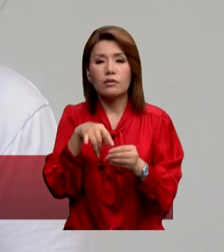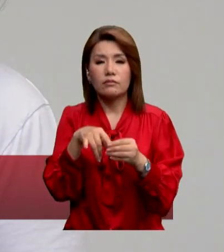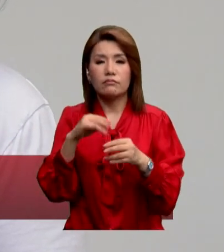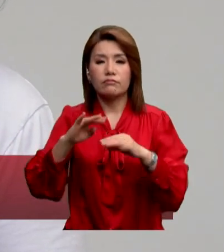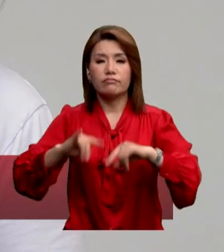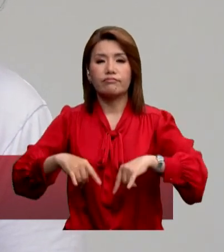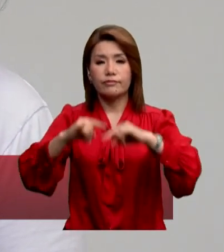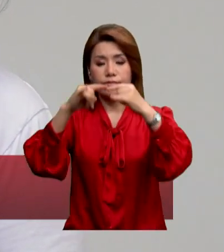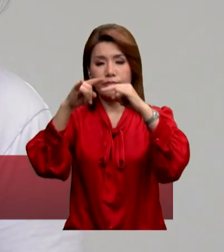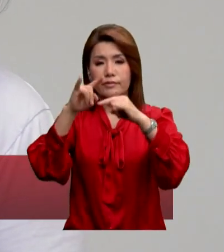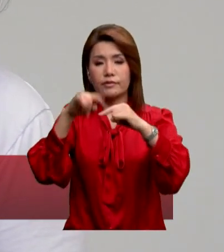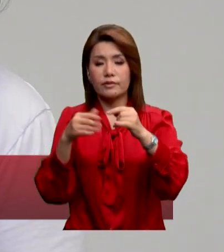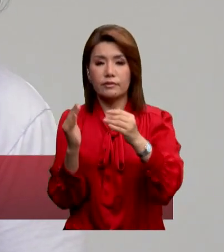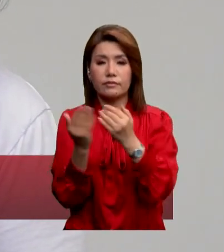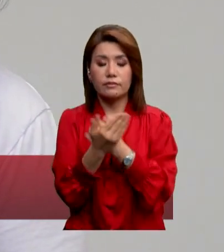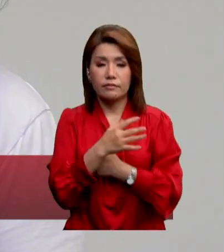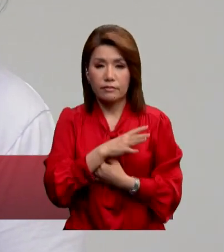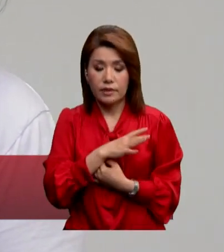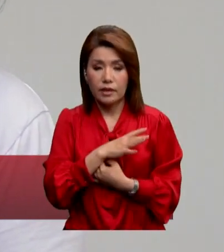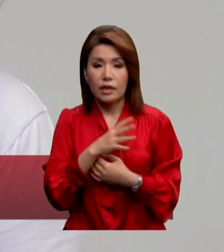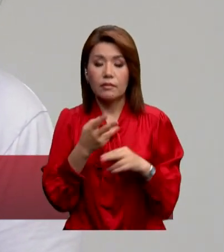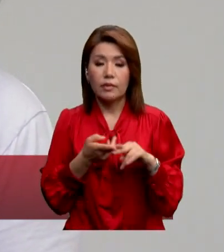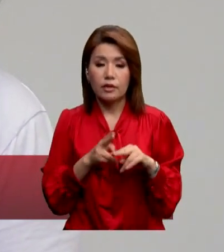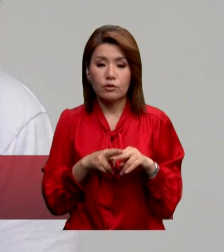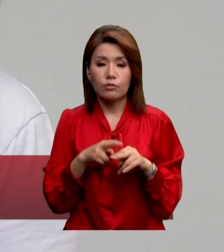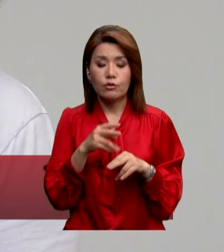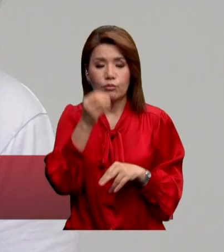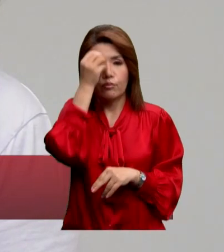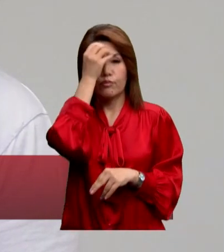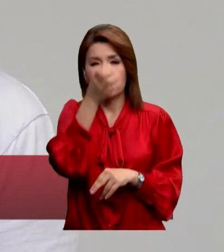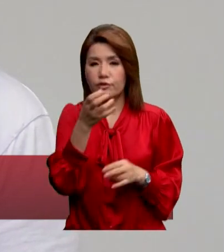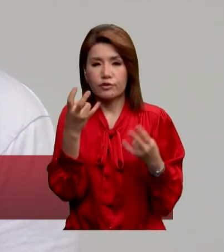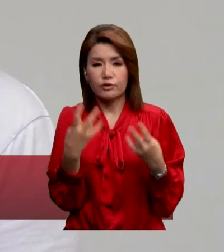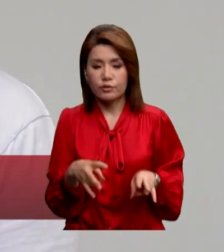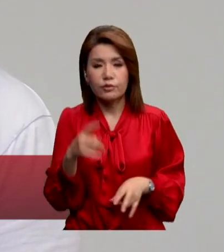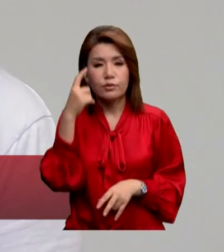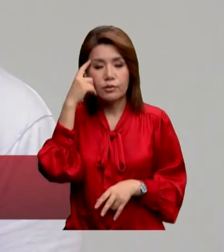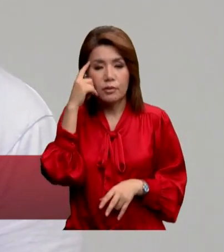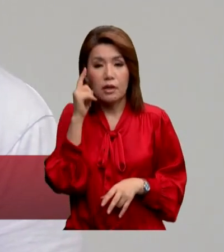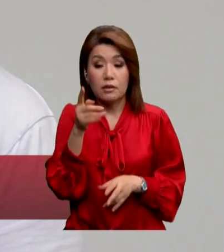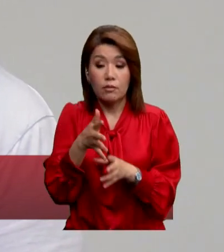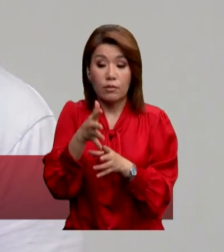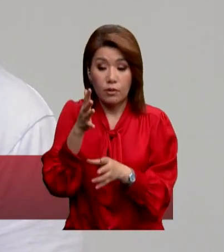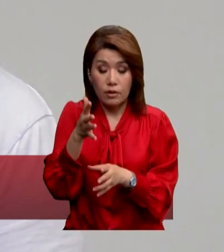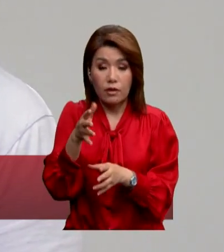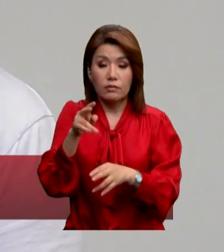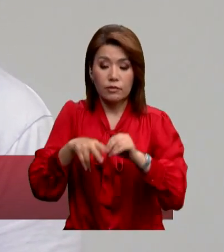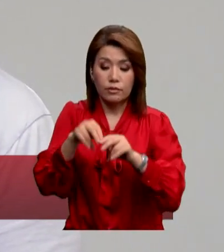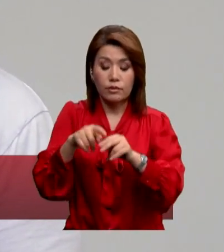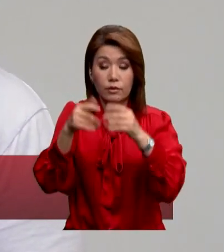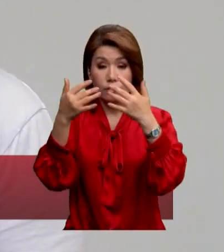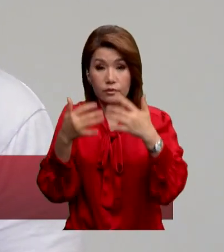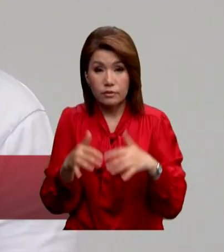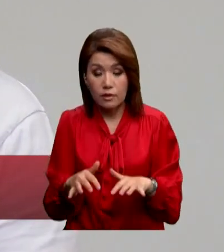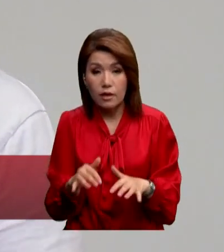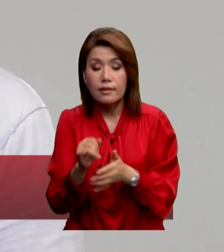Енді көп оған жаңағы ақылды болудың қажеті жоқ деп ойлаймын. Негізі бұл үйді салынып біткеннен кейін жаңағы